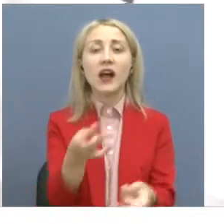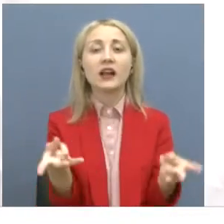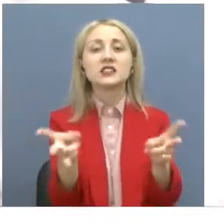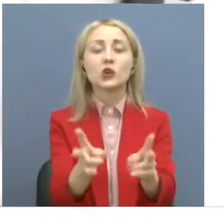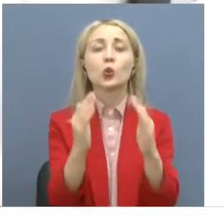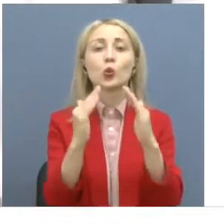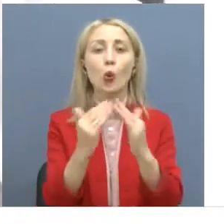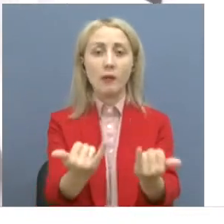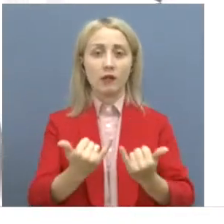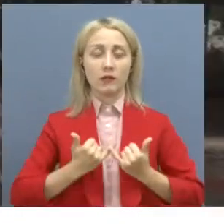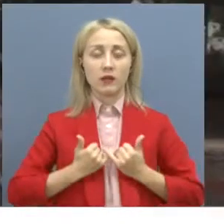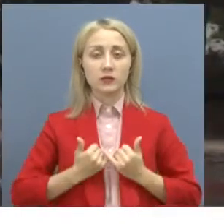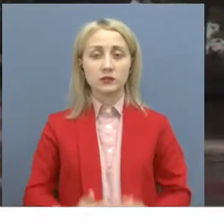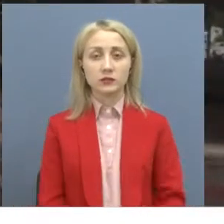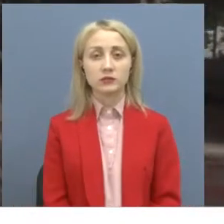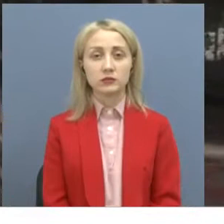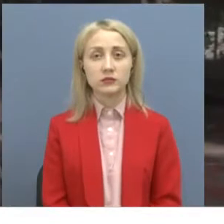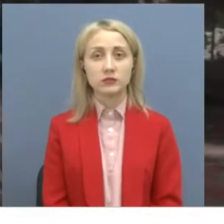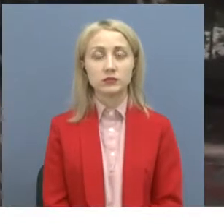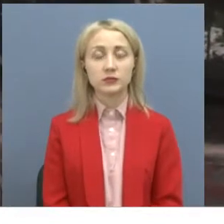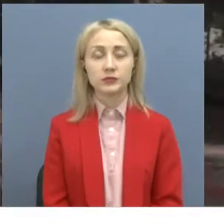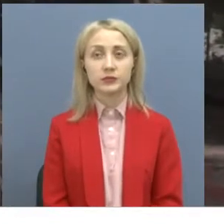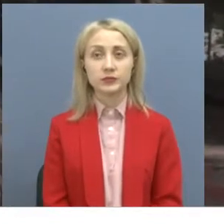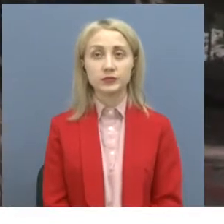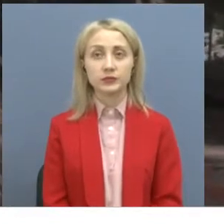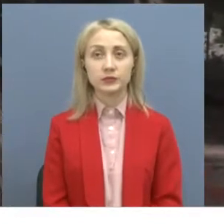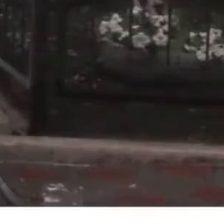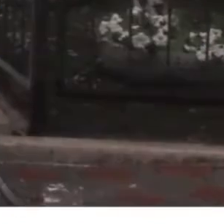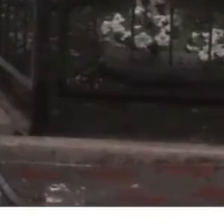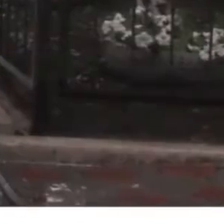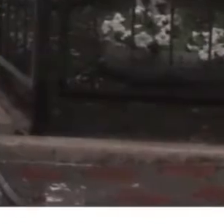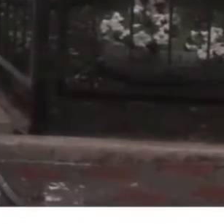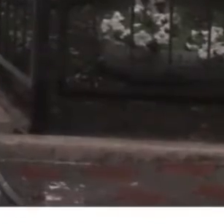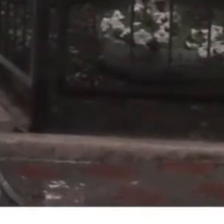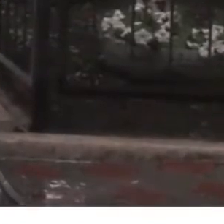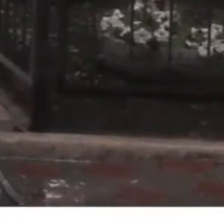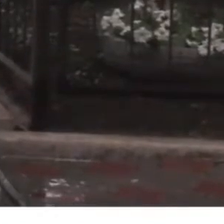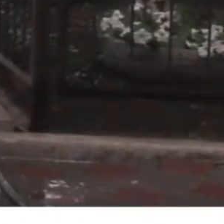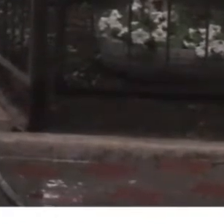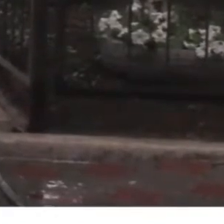үшін үйде болыңыздар. Ердігүл Дәдібасқызы, Павел Соловьев, Алмас Садуақасов, Көкше ақпарат.